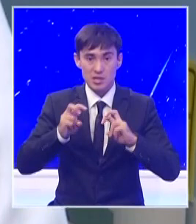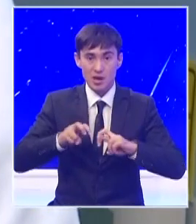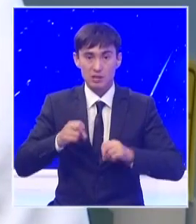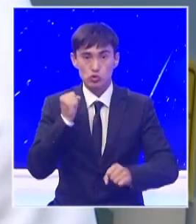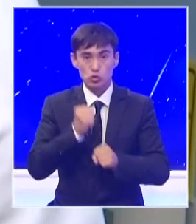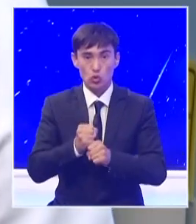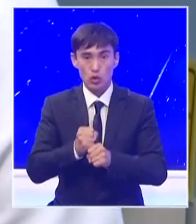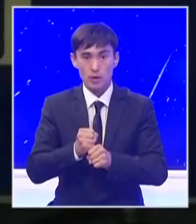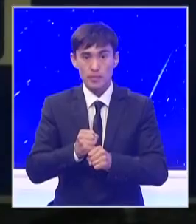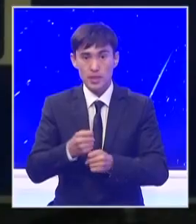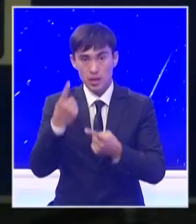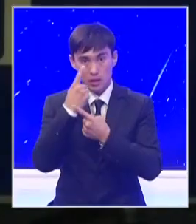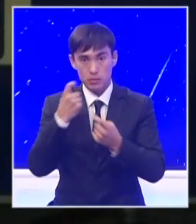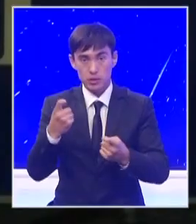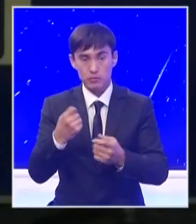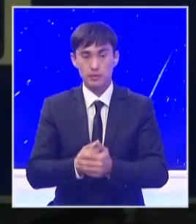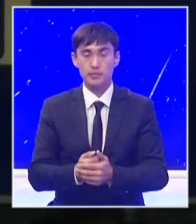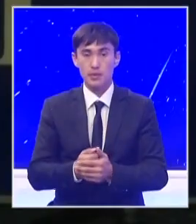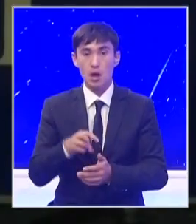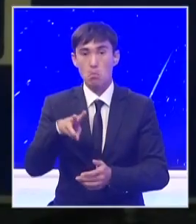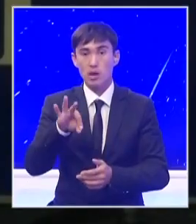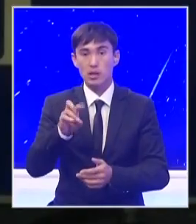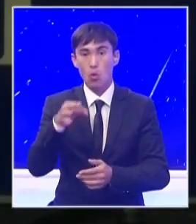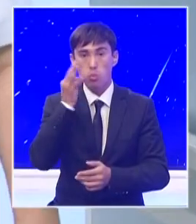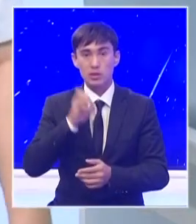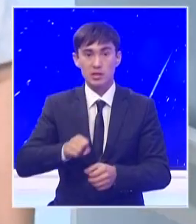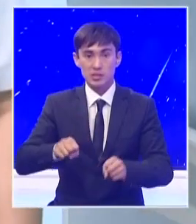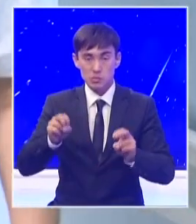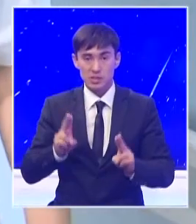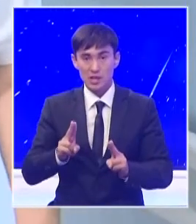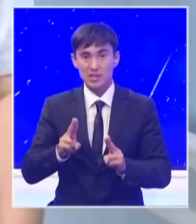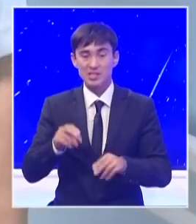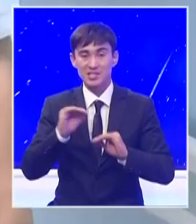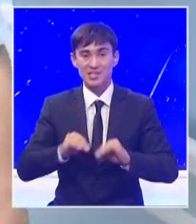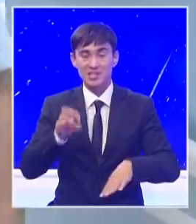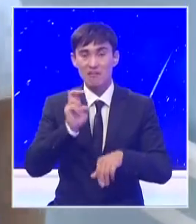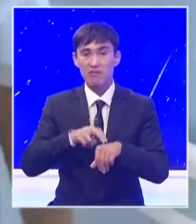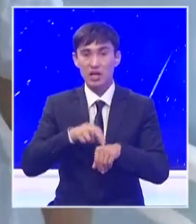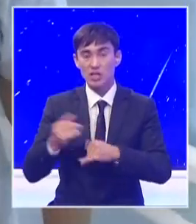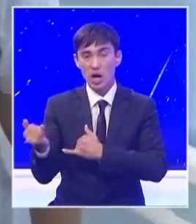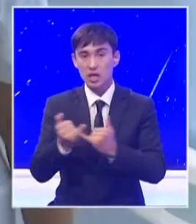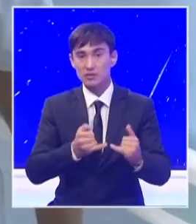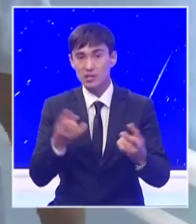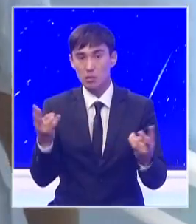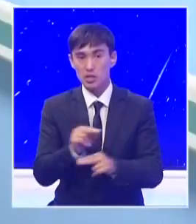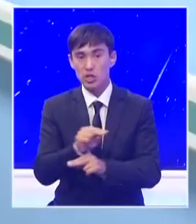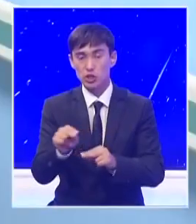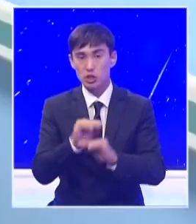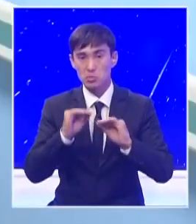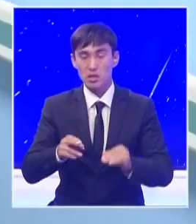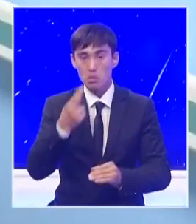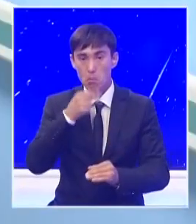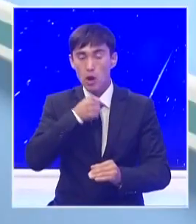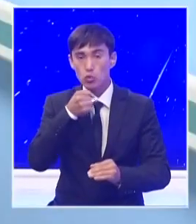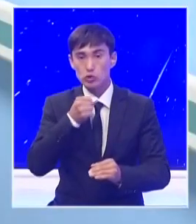строго регламентированы. Махпал Камбарбекова – опытный специалист, детский врач. Оказывает необходимое лечение детям и